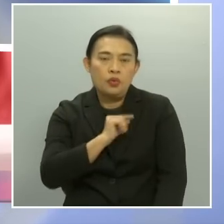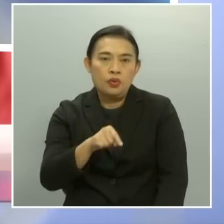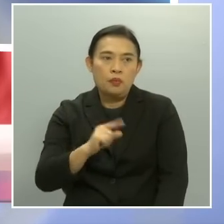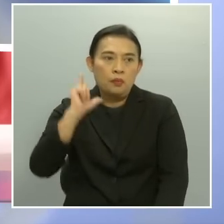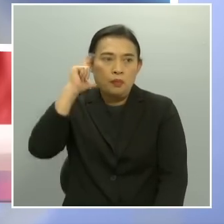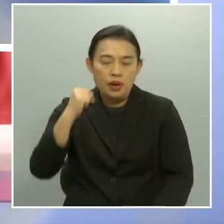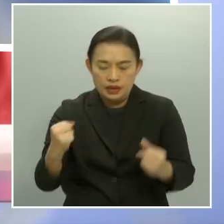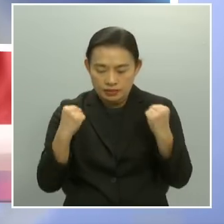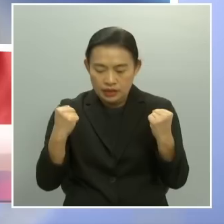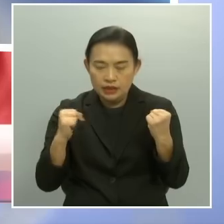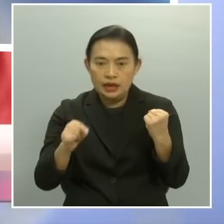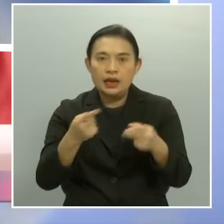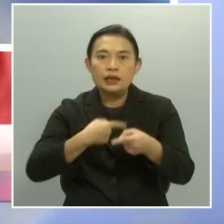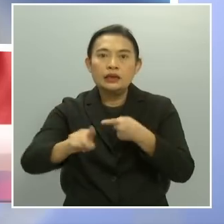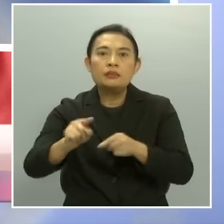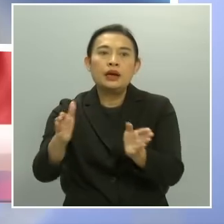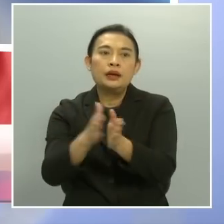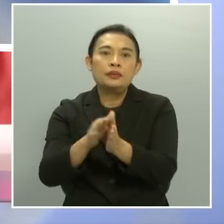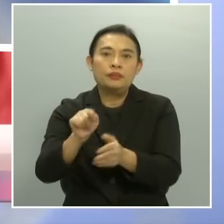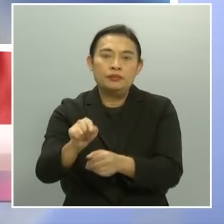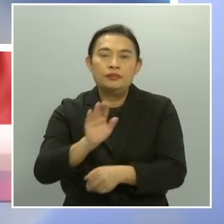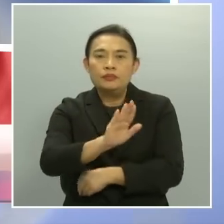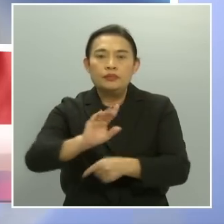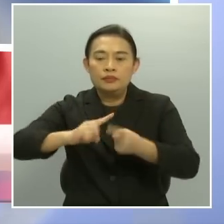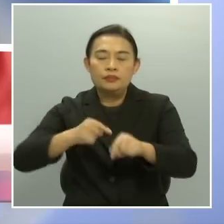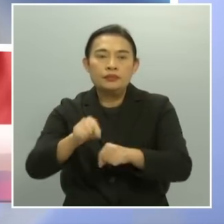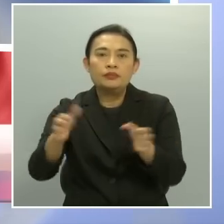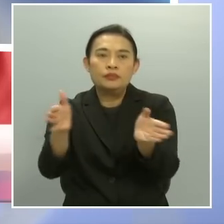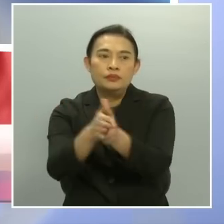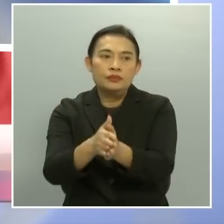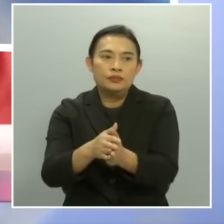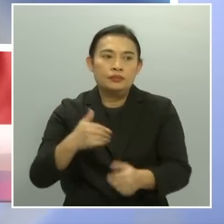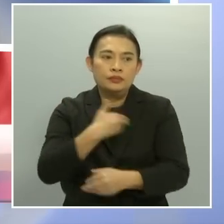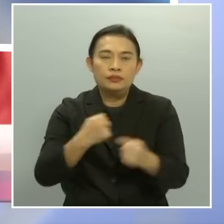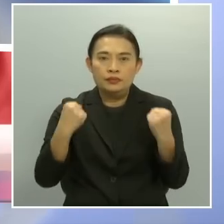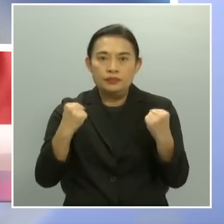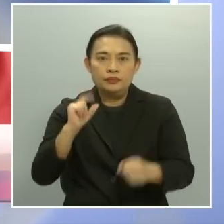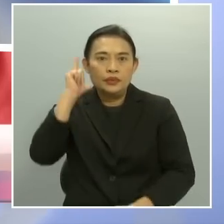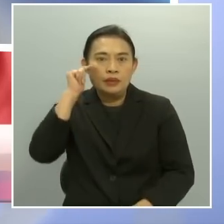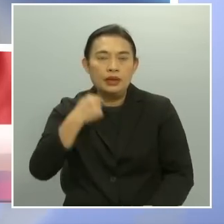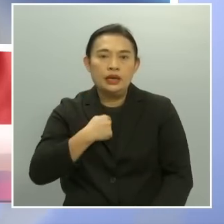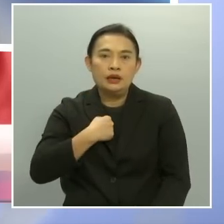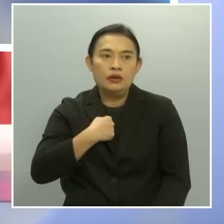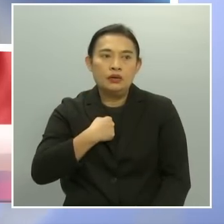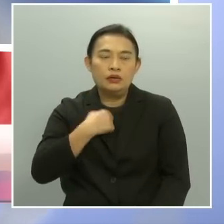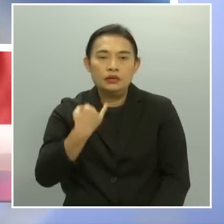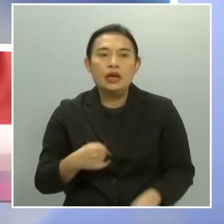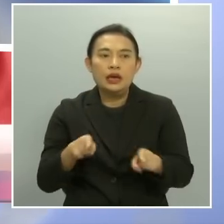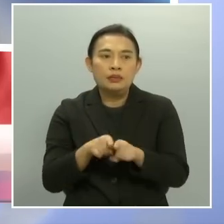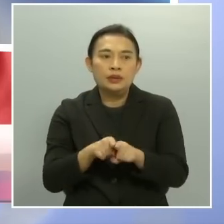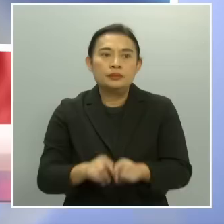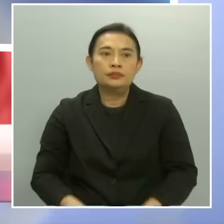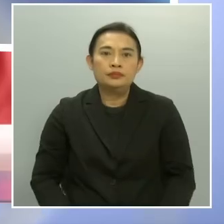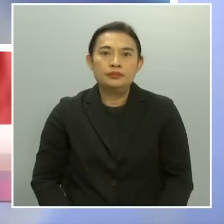งที่จะไปเป็นเพื่อนเขาไปออกรายการไปอะไรอย่างเงี้ยแต่จริงๆแล้วแม่ก็แย่ค่ะคือไม่อยากให้เขาเห็น